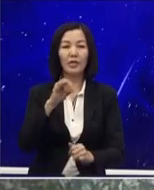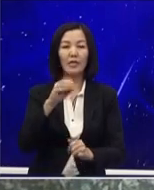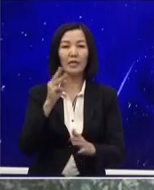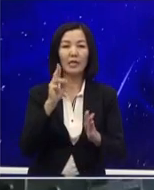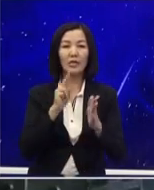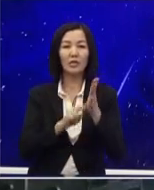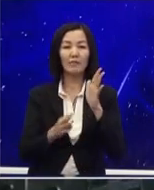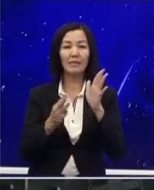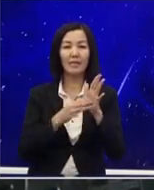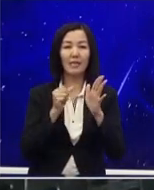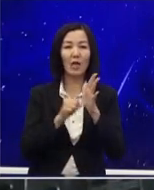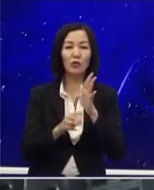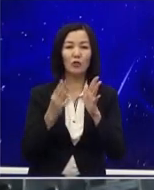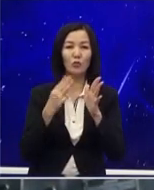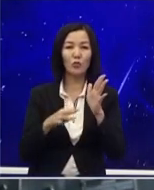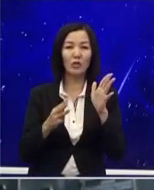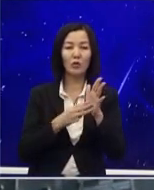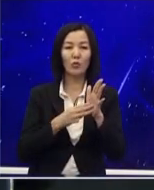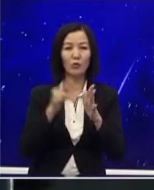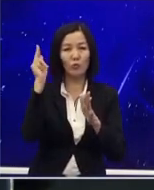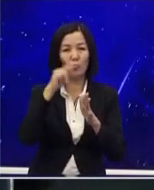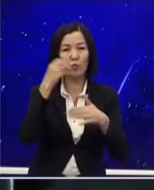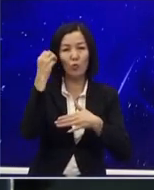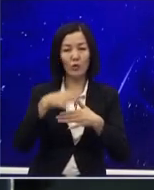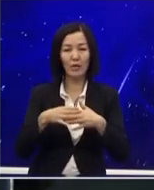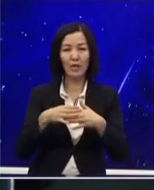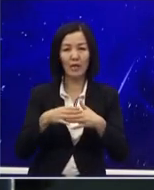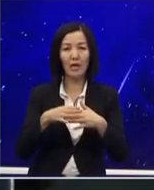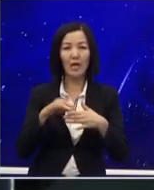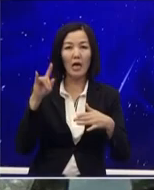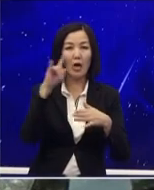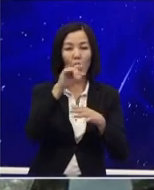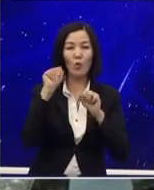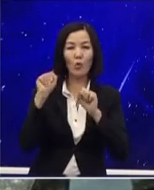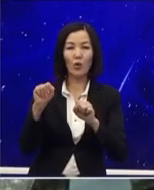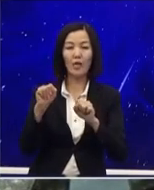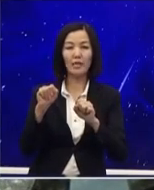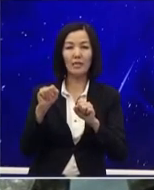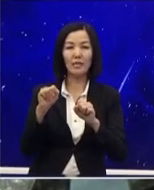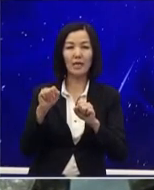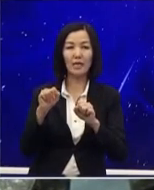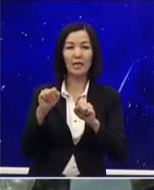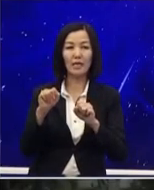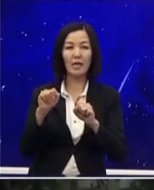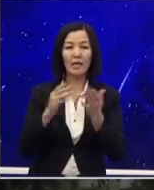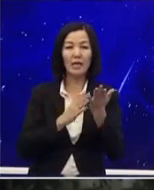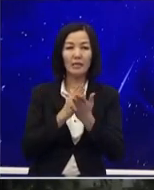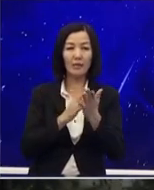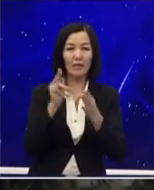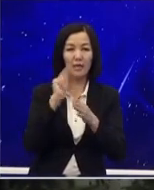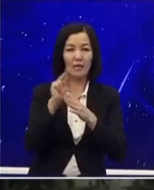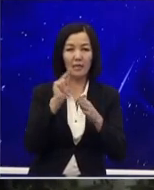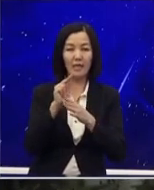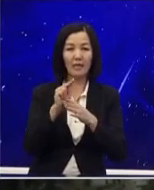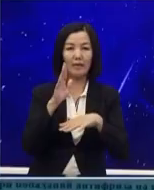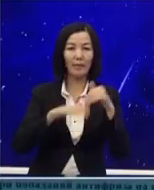78-де 639 әскери бөліміндегі оқу орталығы әуе қорғаныс күштерінің кіші мамандарын дайындайды. Практикалық тәжірибеден